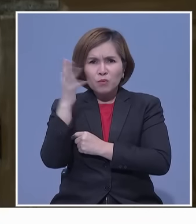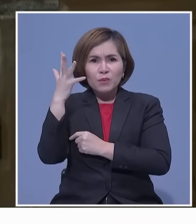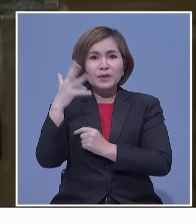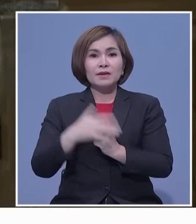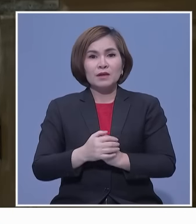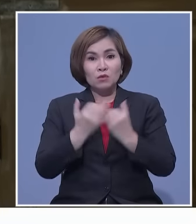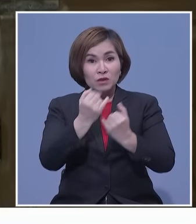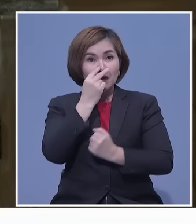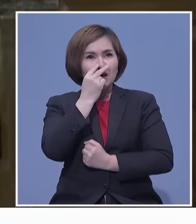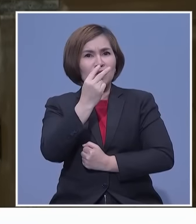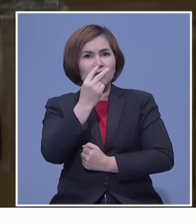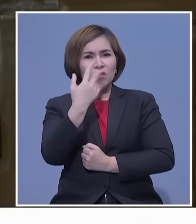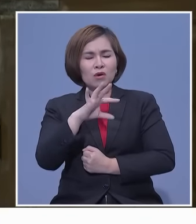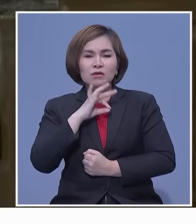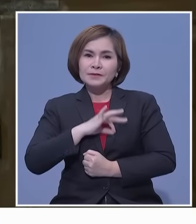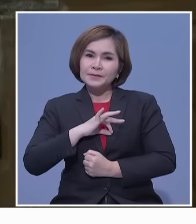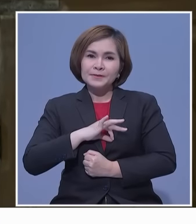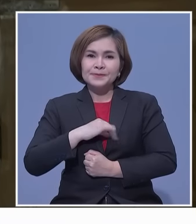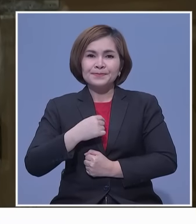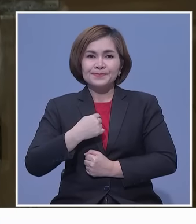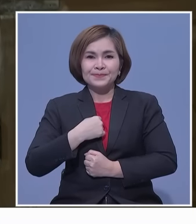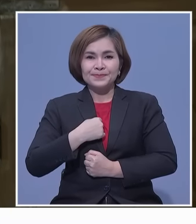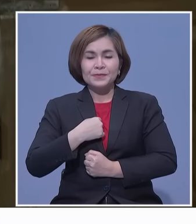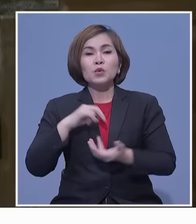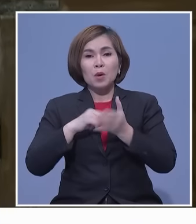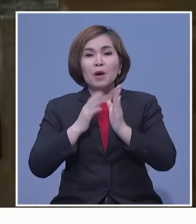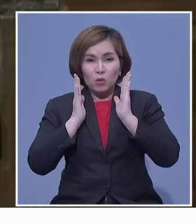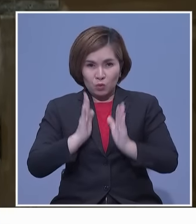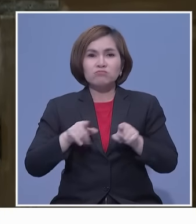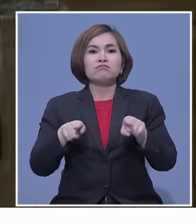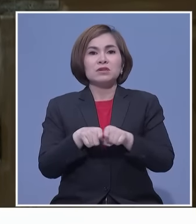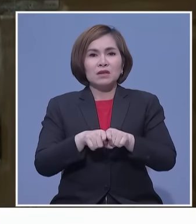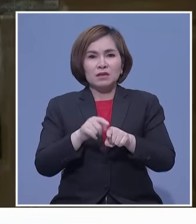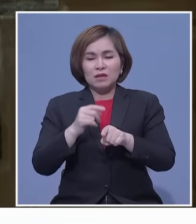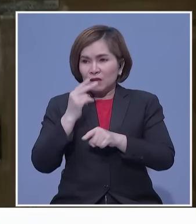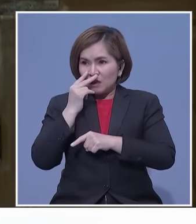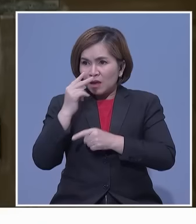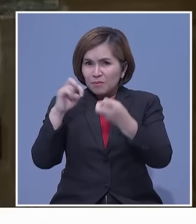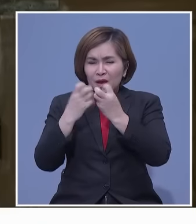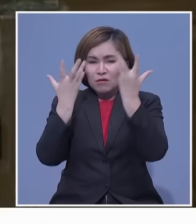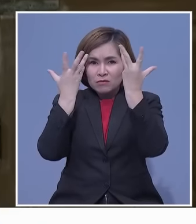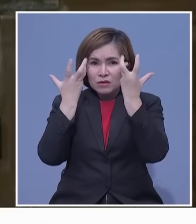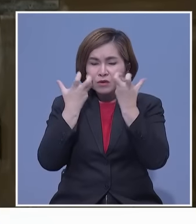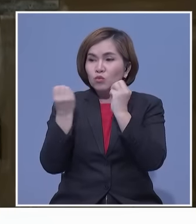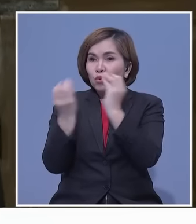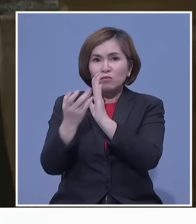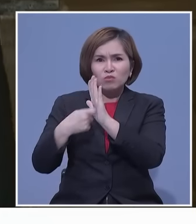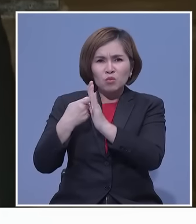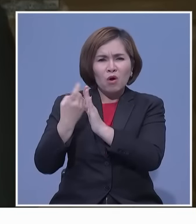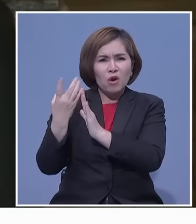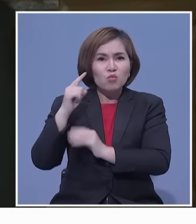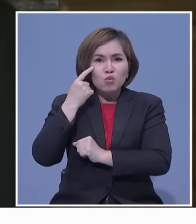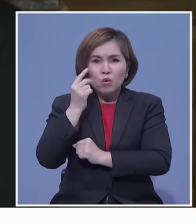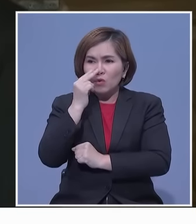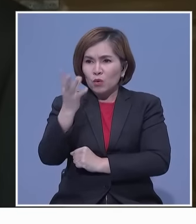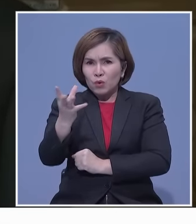แต่พอเห็นเมันในฐานะเราก็คือคนๆนึงซึ่งแบบเห็นคนตกทุกข์ได้ยากอจะด้วยเหตุอะไรก็แล้วแต่